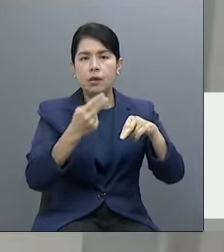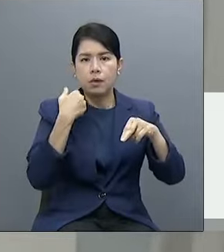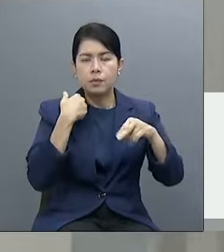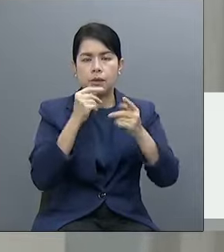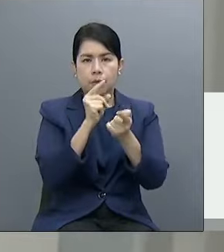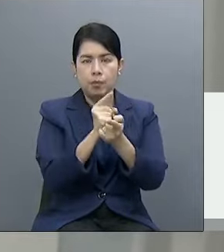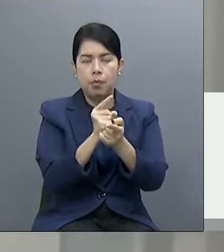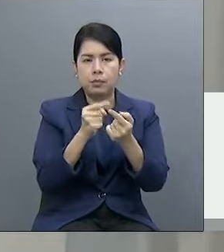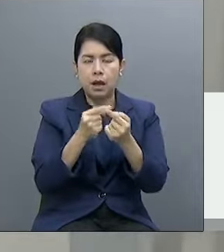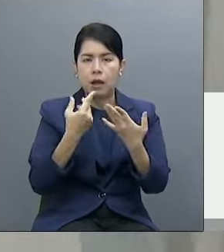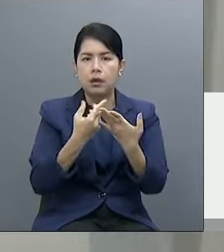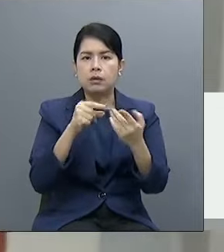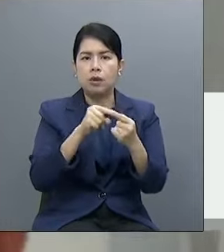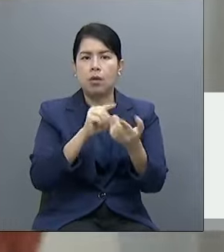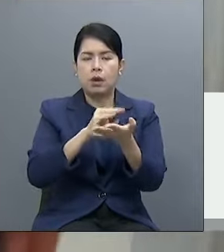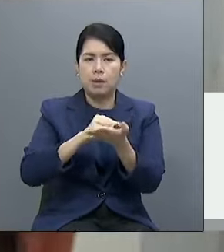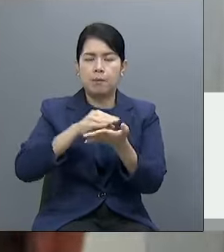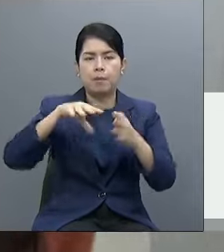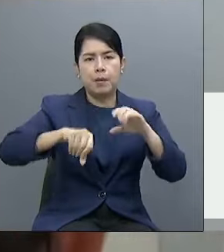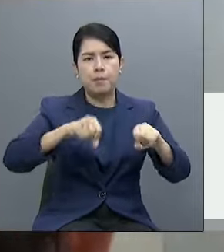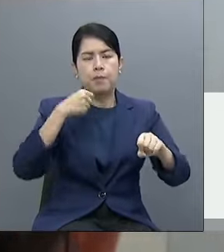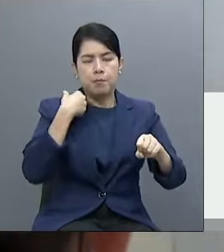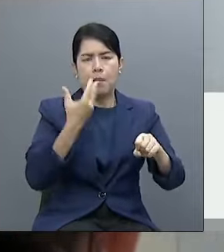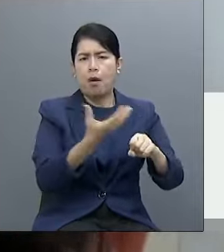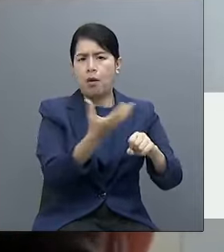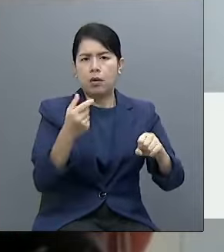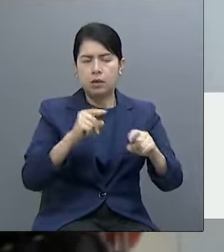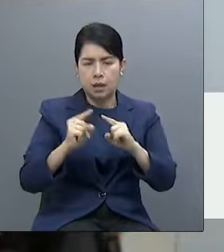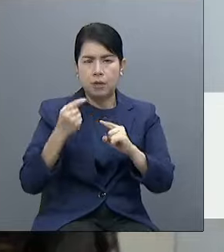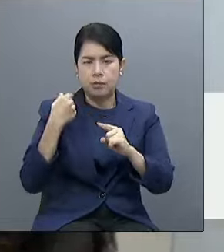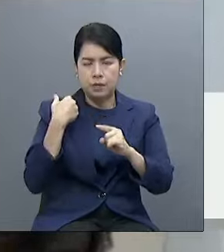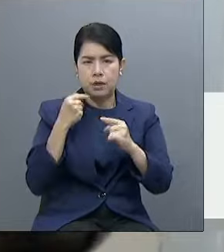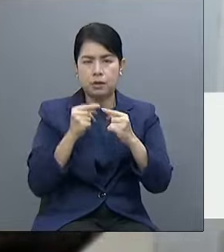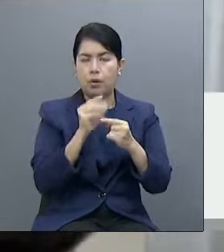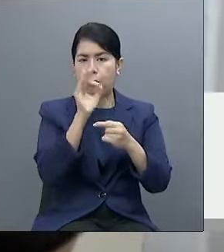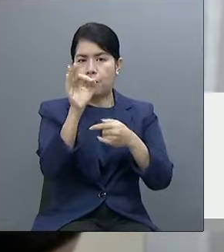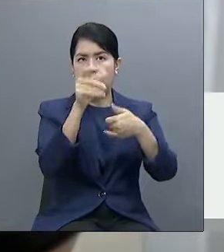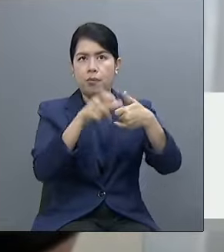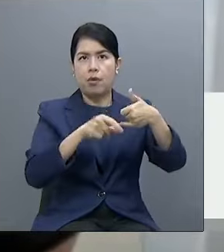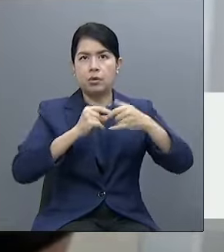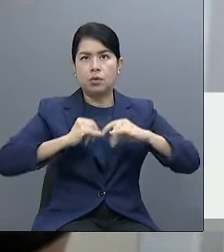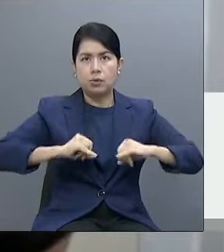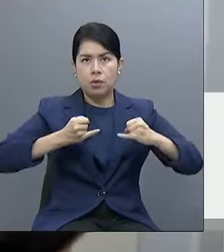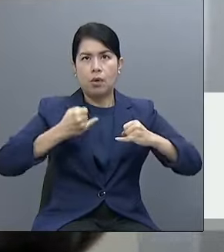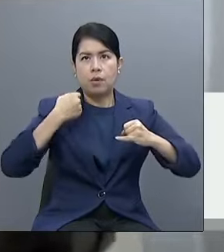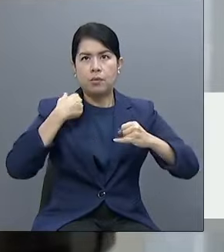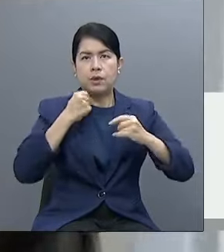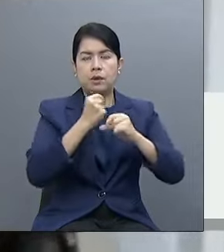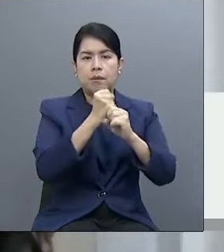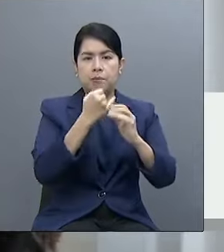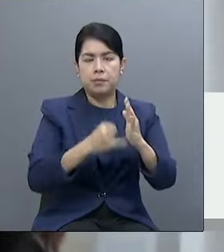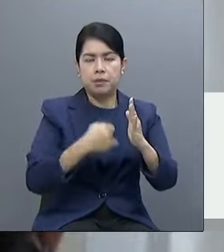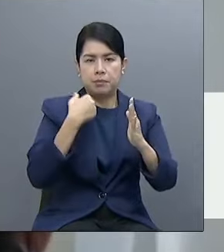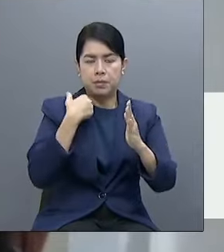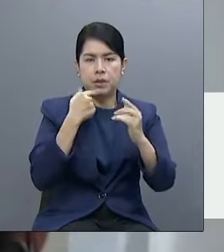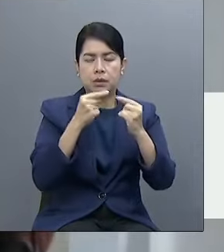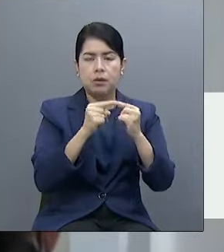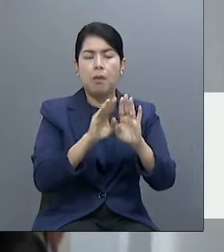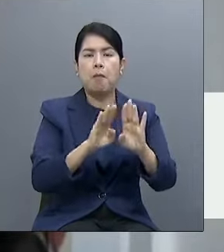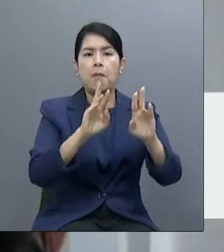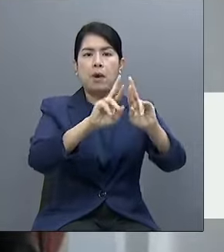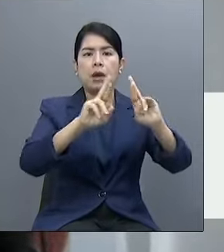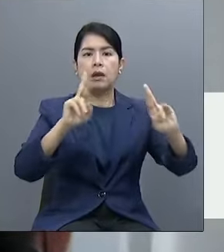ตัวส่งพนักงานสอบสวนดำเนินคดีเจ้าของคลินิกในข้อกล่าวหาจัดตั้งกิจการสถานประกอบการพยาบาลโดยไม่ได้รับ